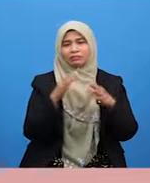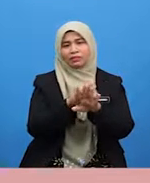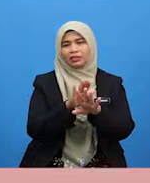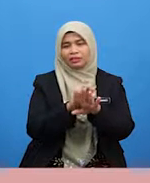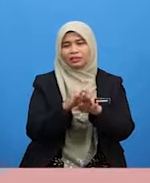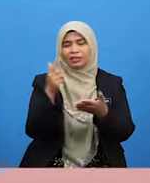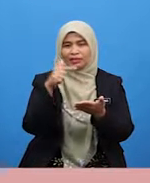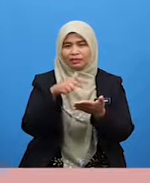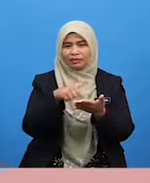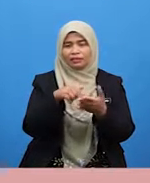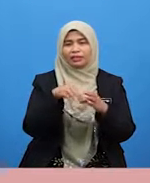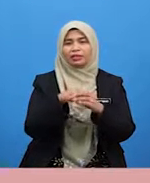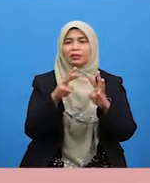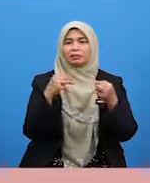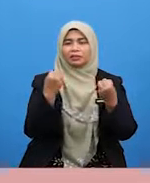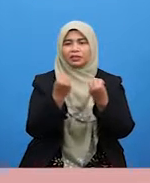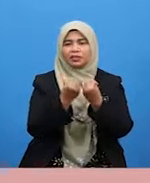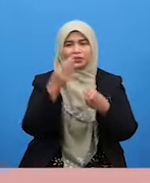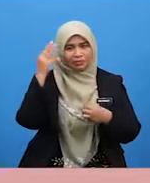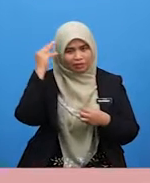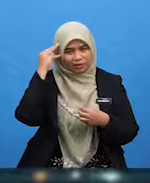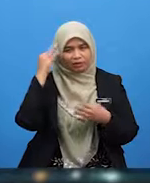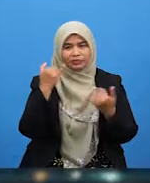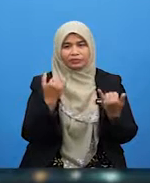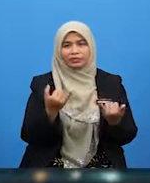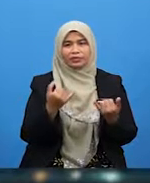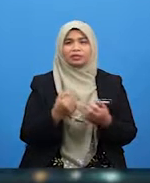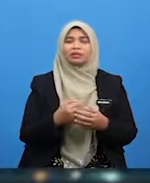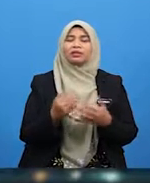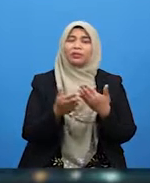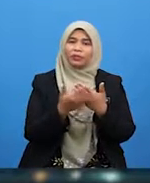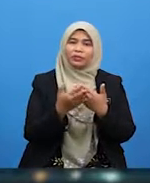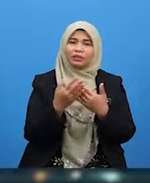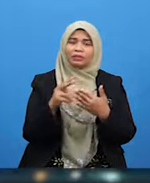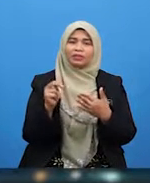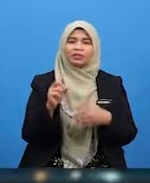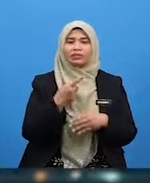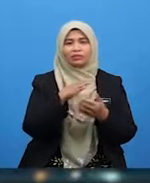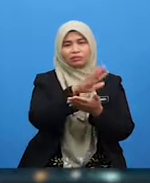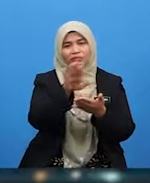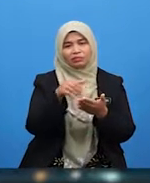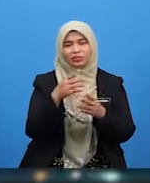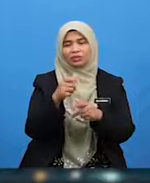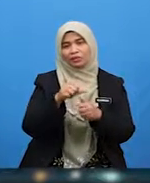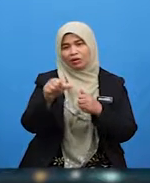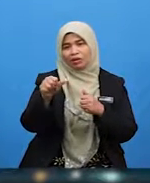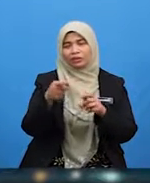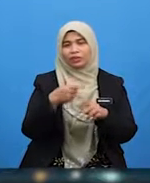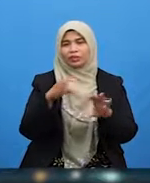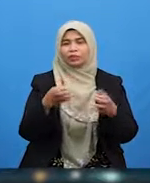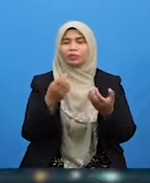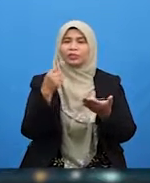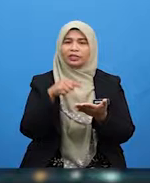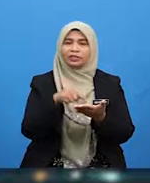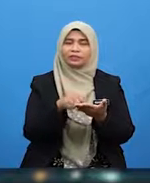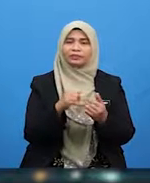diamalkan dalam kalangan masyarakat Melayu di negara ini. Mudah-mudahan kita semua terlindung daripada perbuatan sihir.